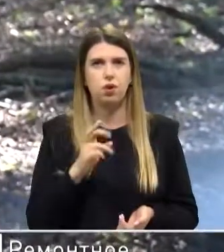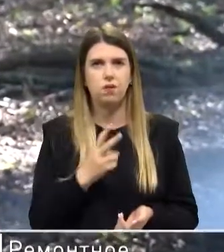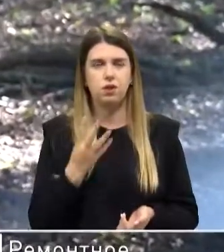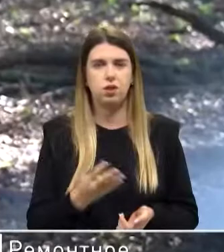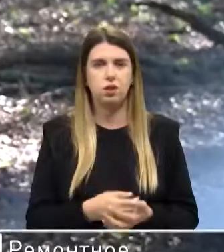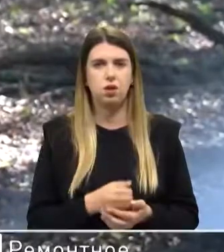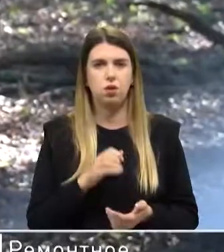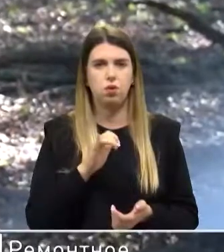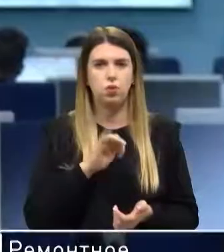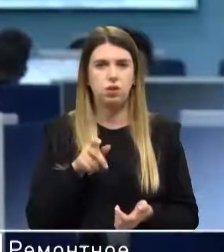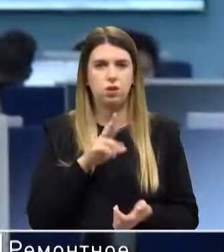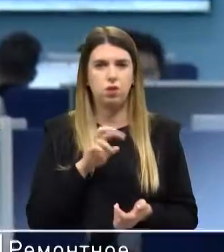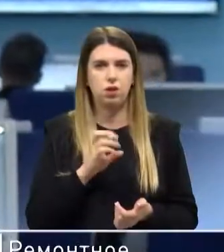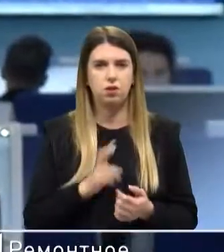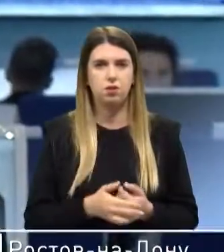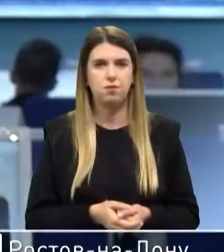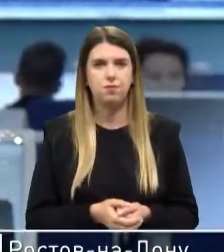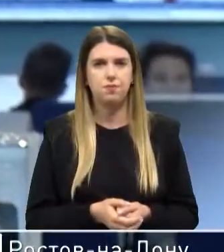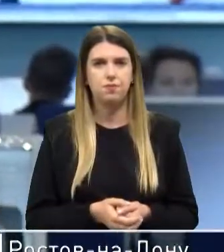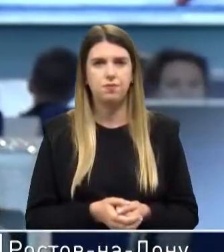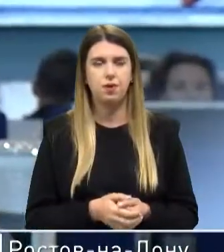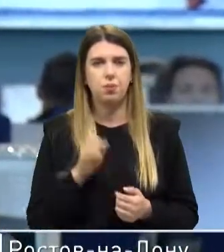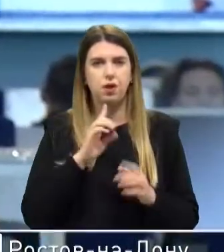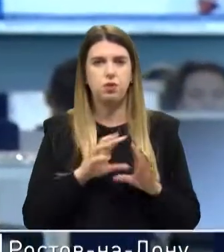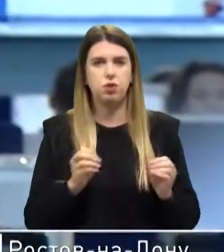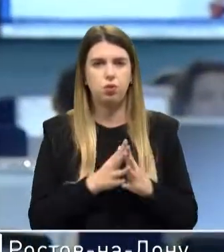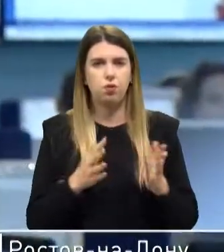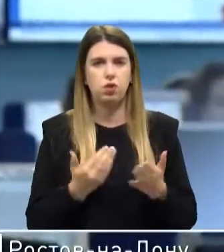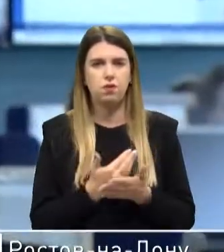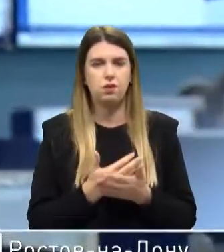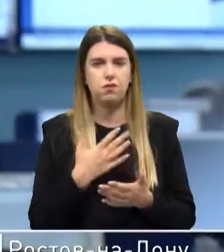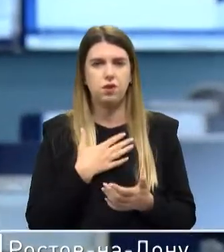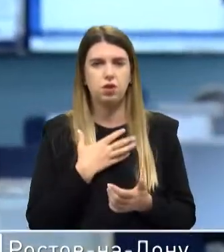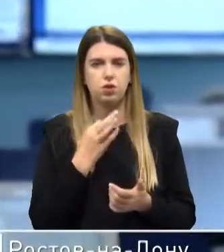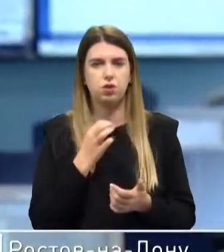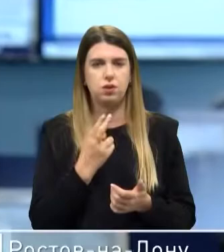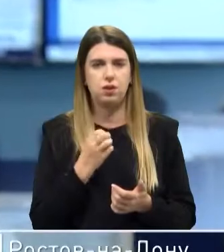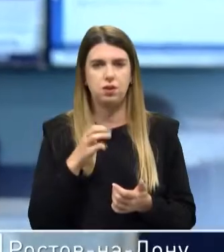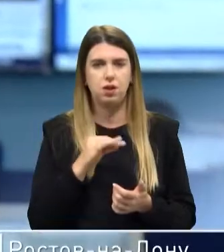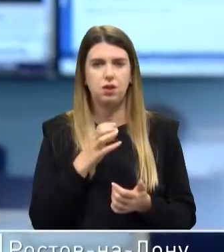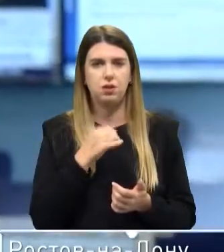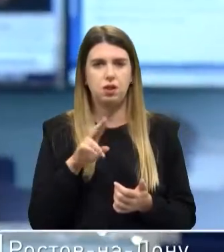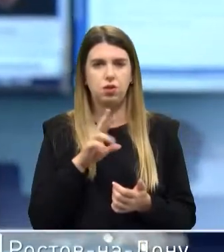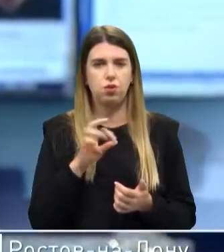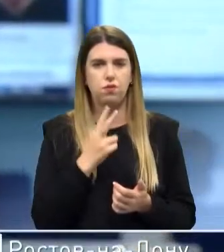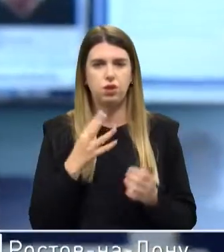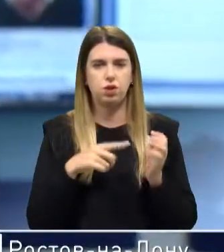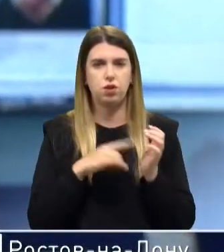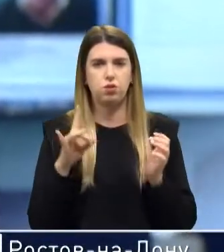Дон-24, Узданецкий район. На этом пока все. Еще больше новостей в наших социальных сетях и на сайте